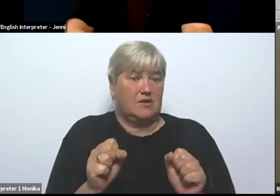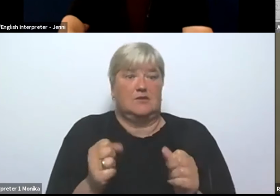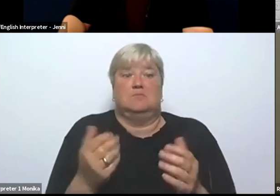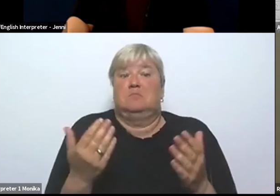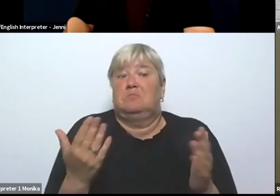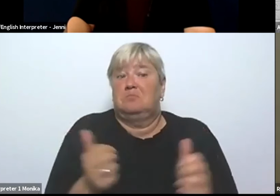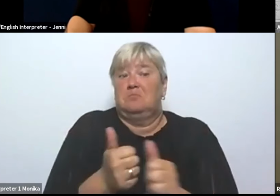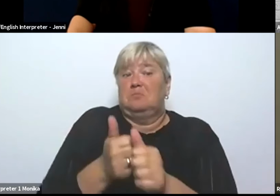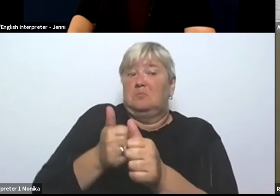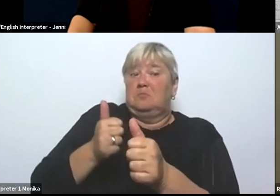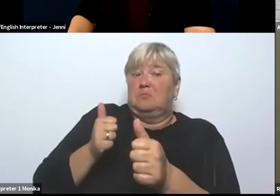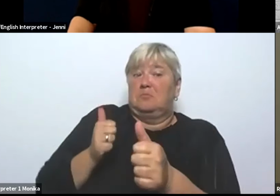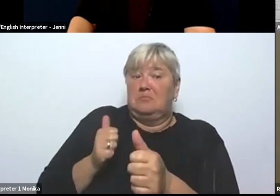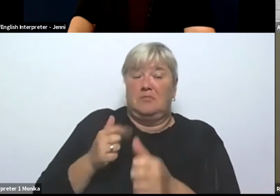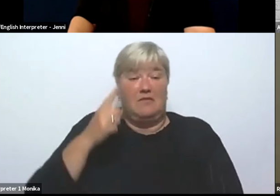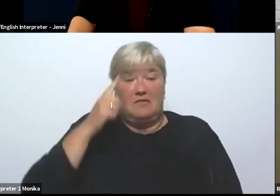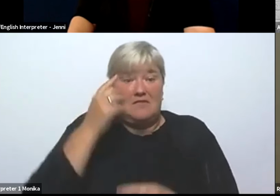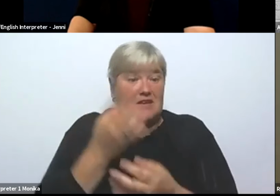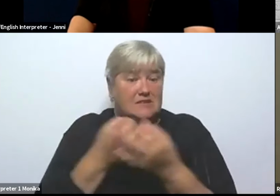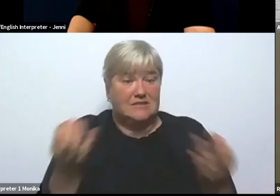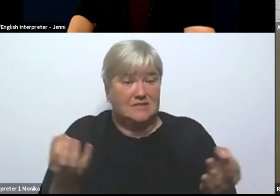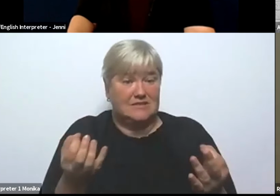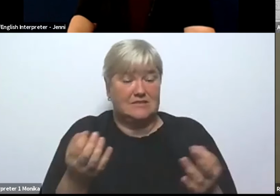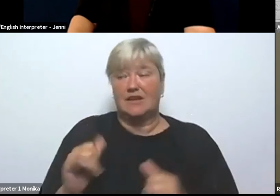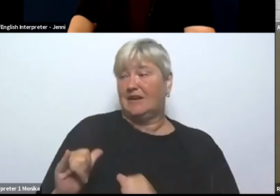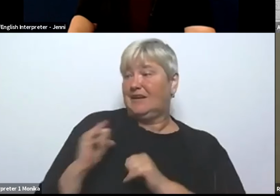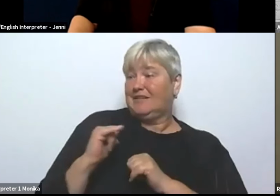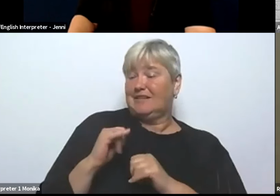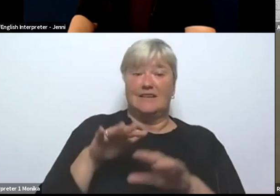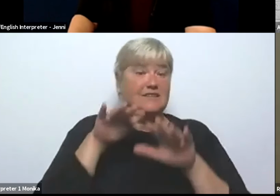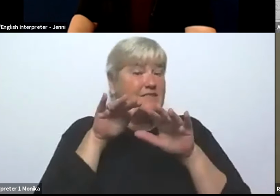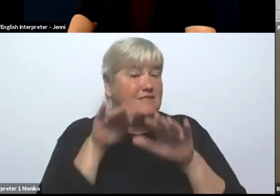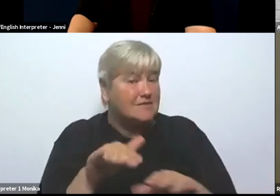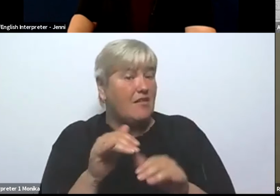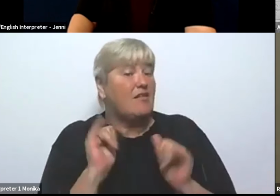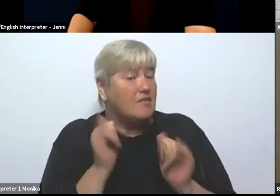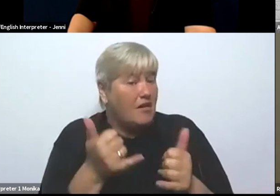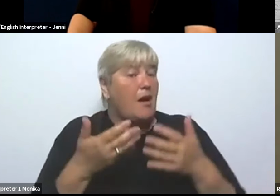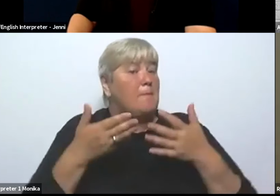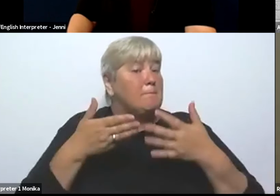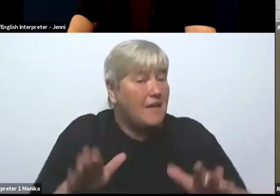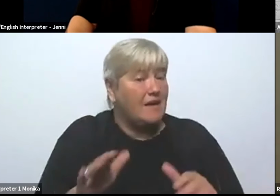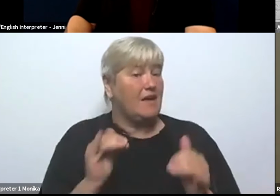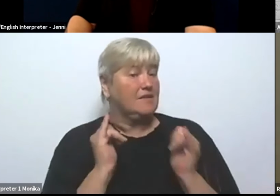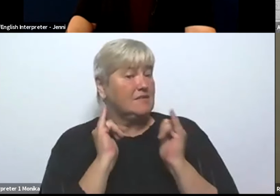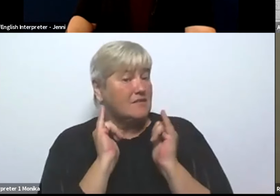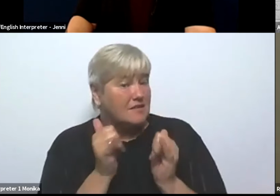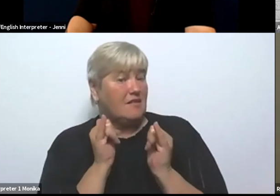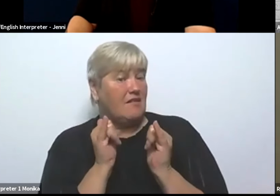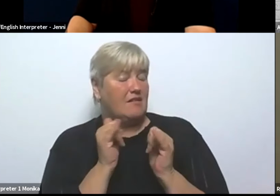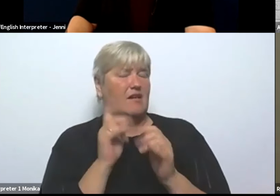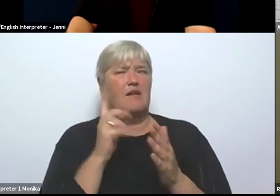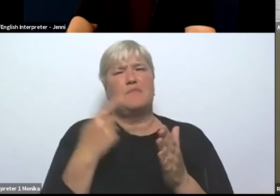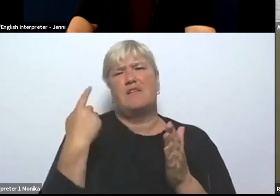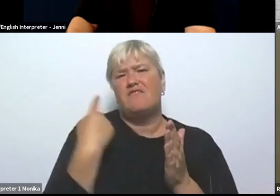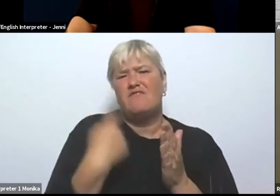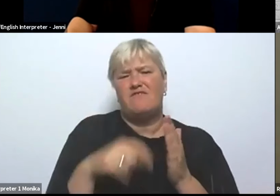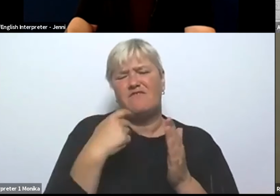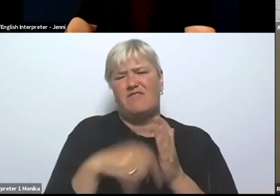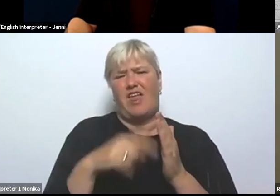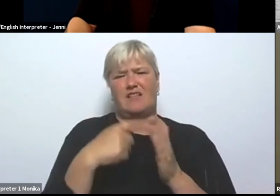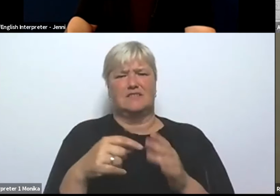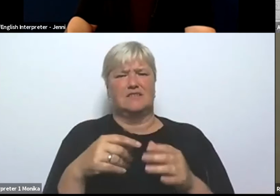extrem in den Kinderschuhen stecken, interessiert sind, das meint, also die Bereitschaft ist da, nur fehlt es einfach noch an Know-how. Und